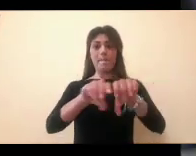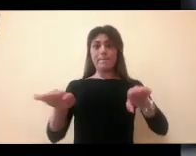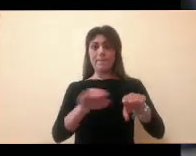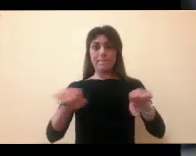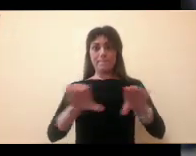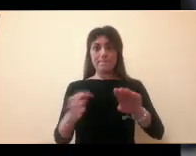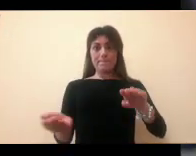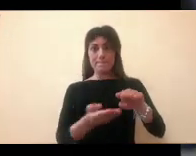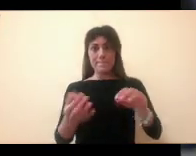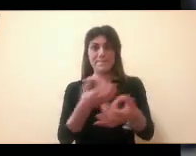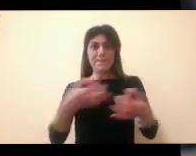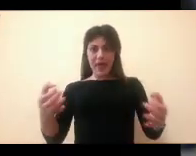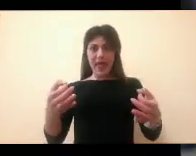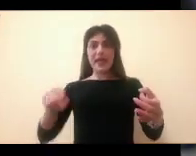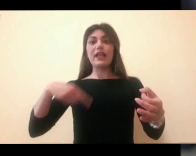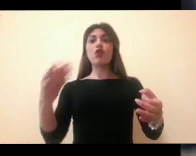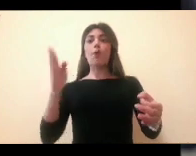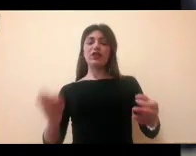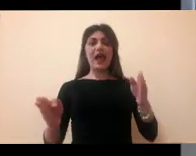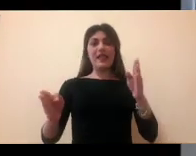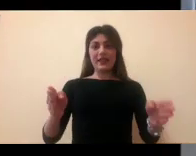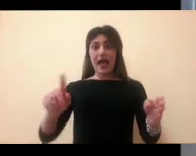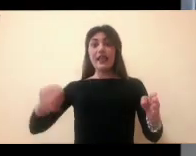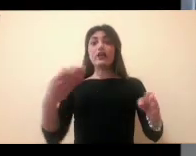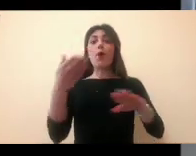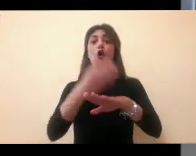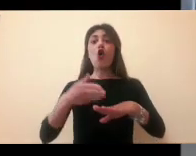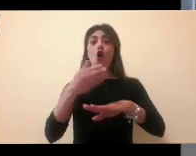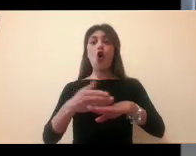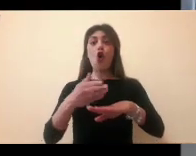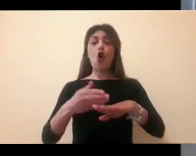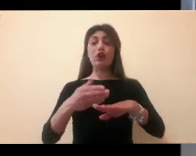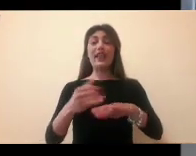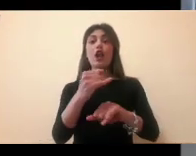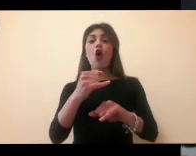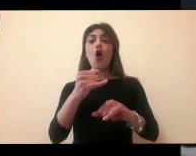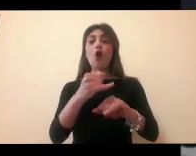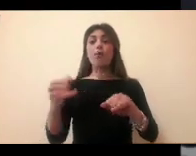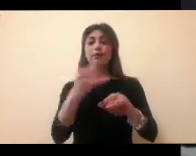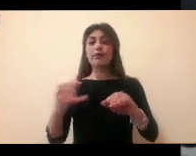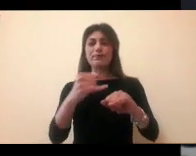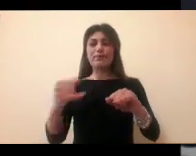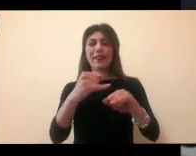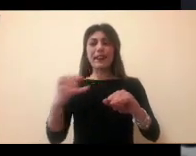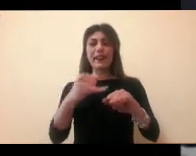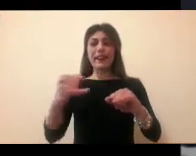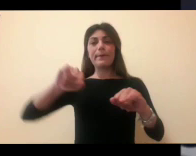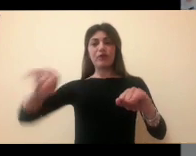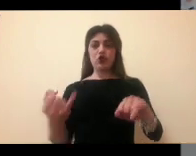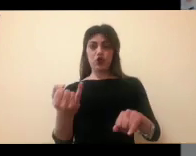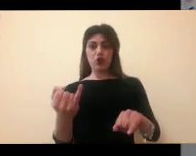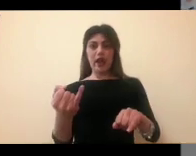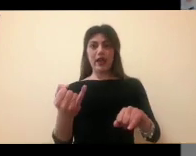e ridurle a julienne. Potete tagliarle a mano oppure potete utilizzare come me un comodo mixer che vi facilita